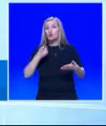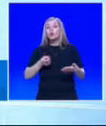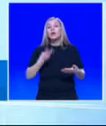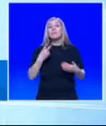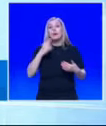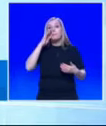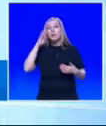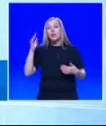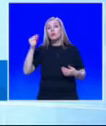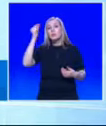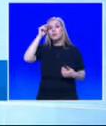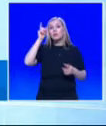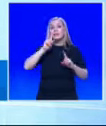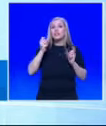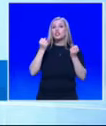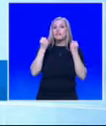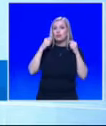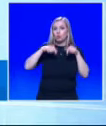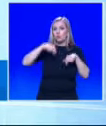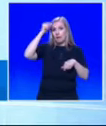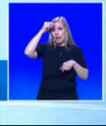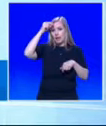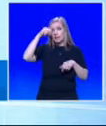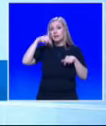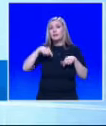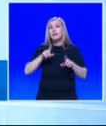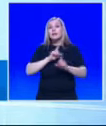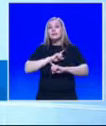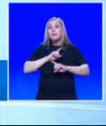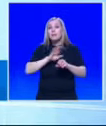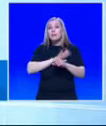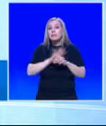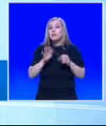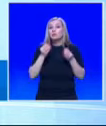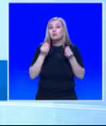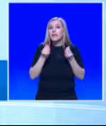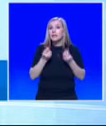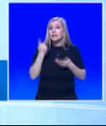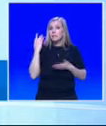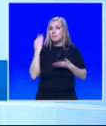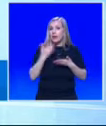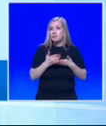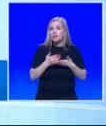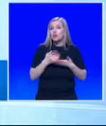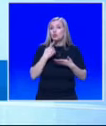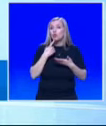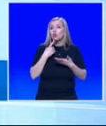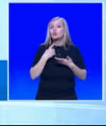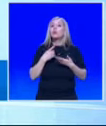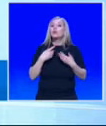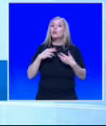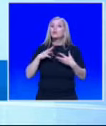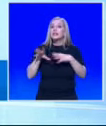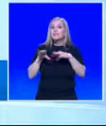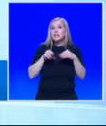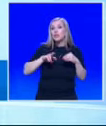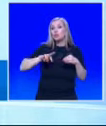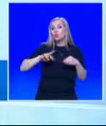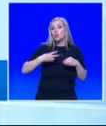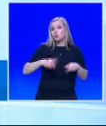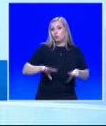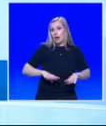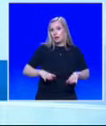нас. 2 милиона българи не живеят у нас, те нямат пълноценни права, защото много от тях са придобили други гражданства. Те